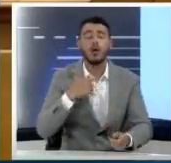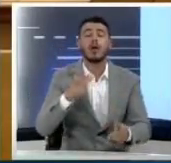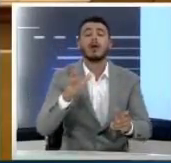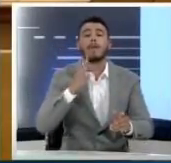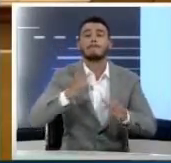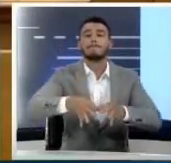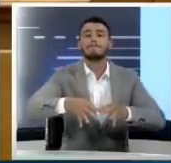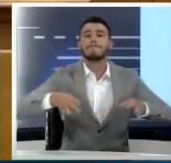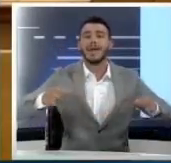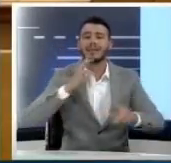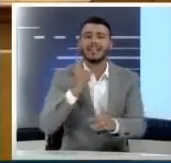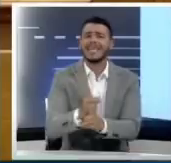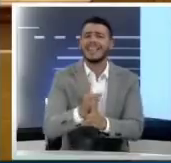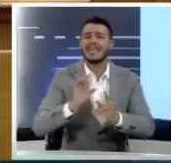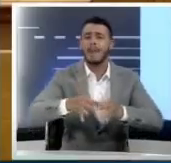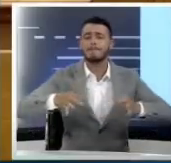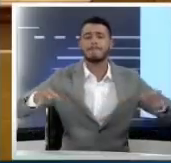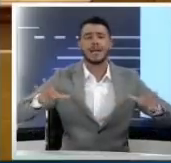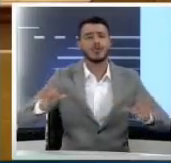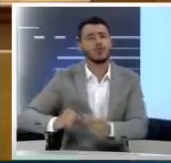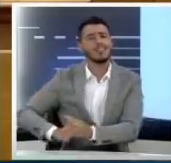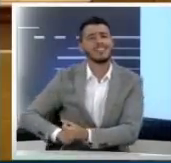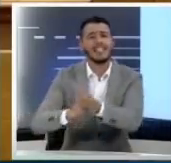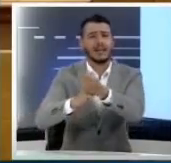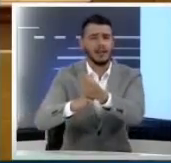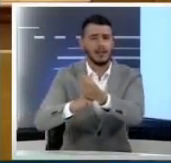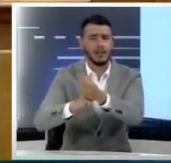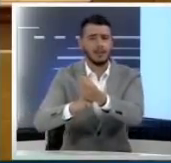είναι τρίτο μνημόνιο αυτό. Δεν το έχω καταλάβει γιατί